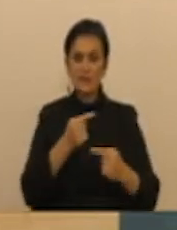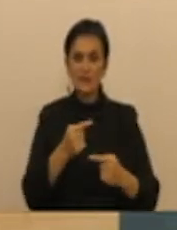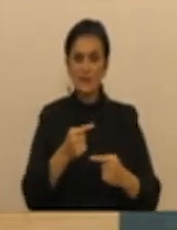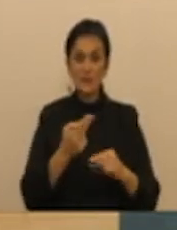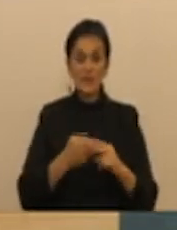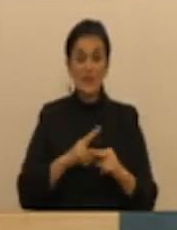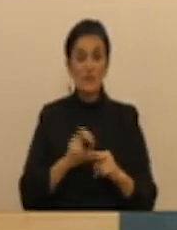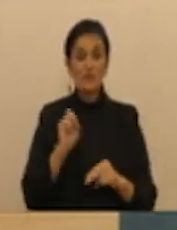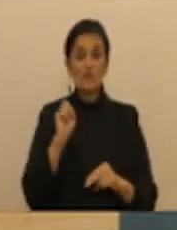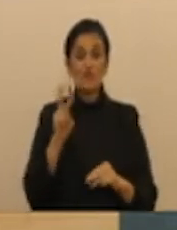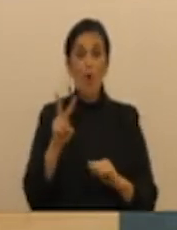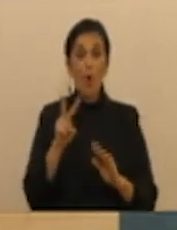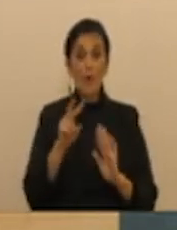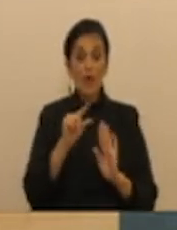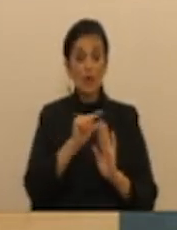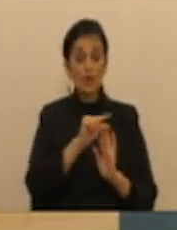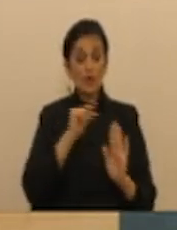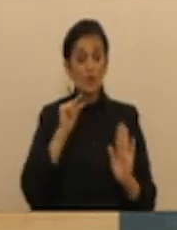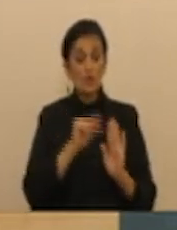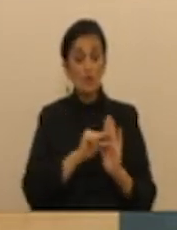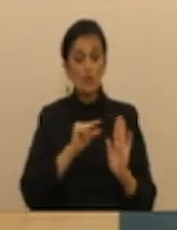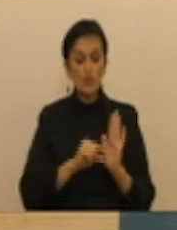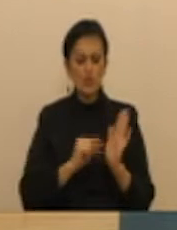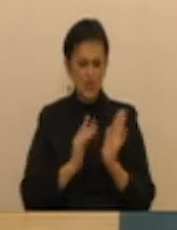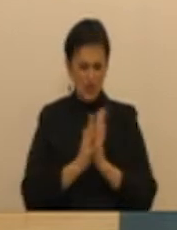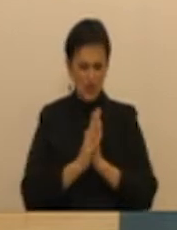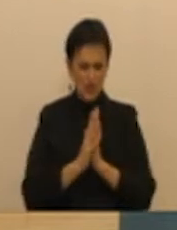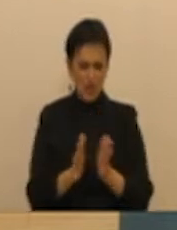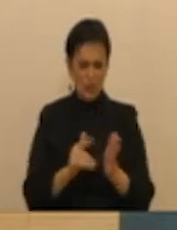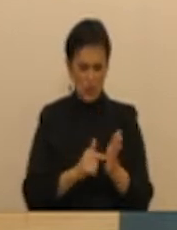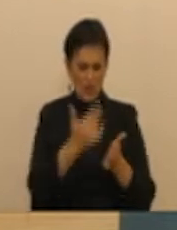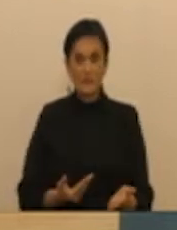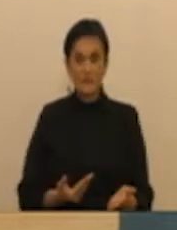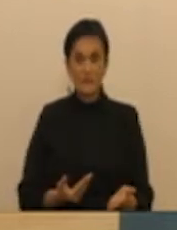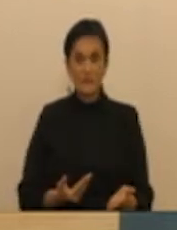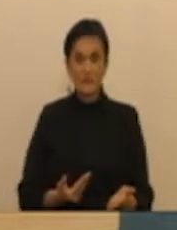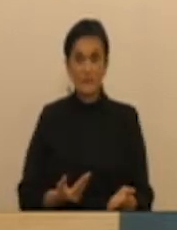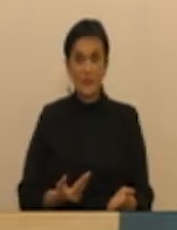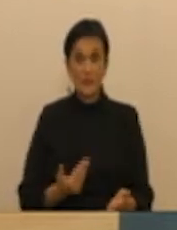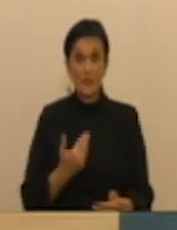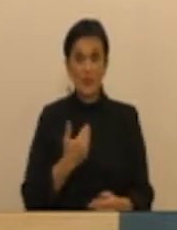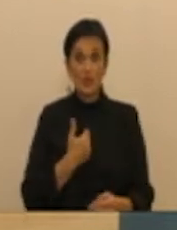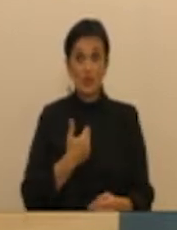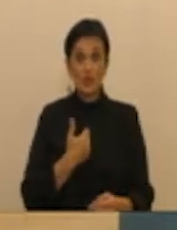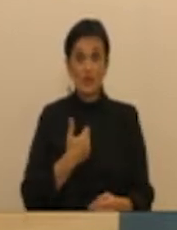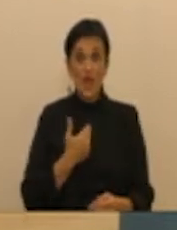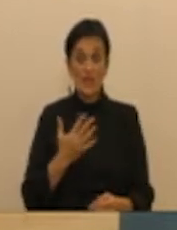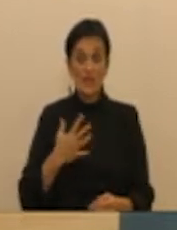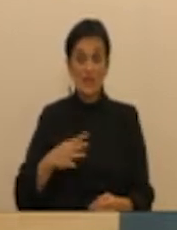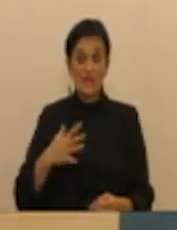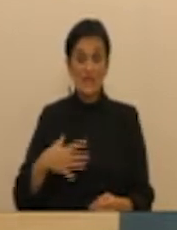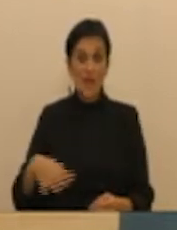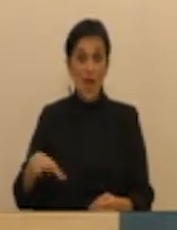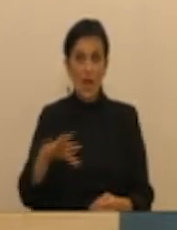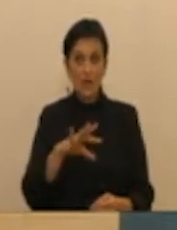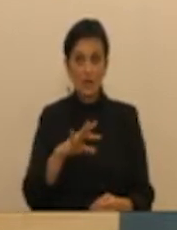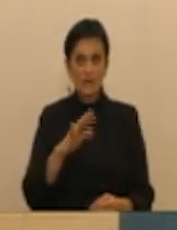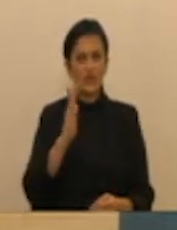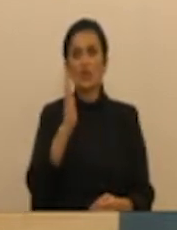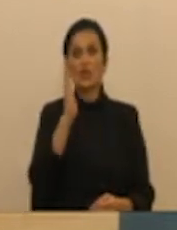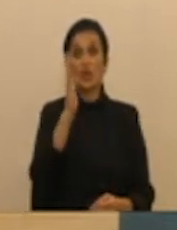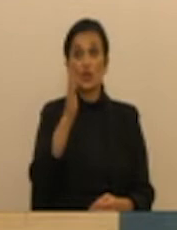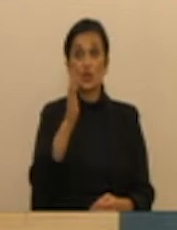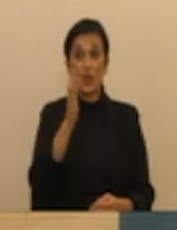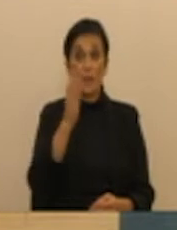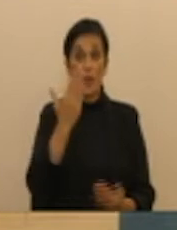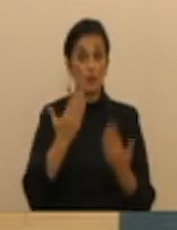იმ 12 პუნქტიანი შეურაცხყოფელი რეკომენდაციების შესრულების მოთხოვნა ჩვენი ქვეყნისთვის იქნებოდა, რო არა